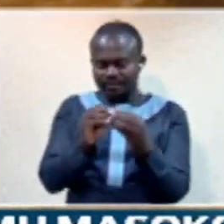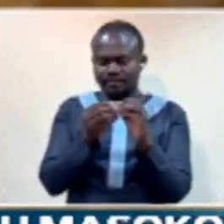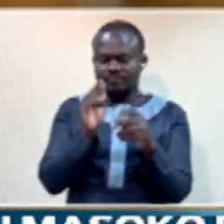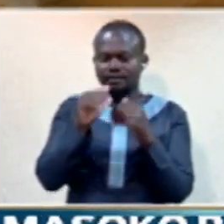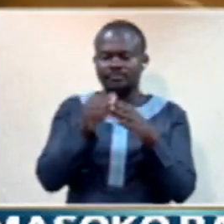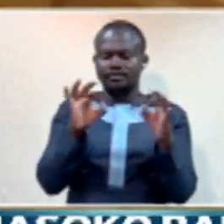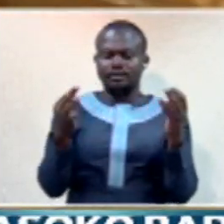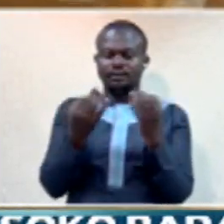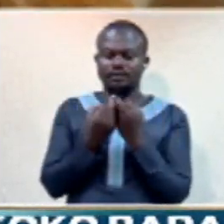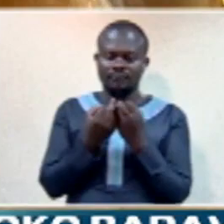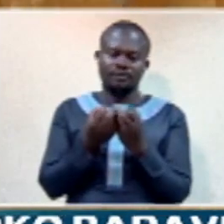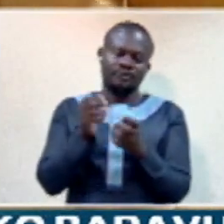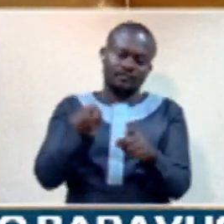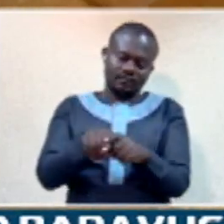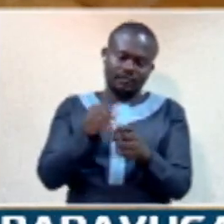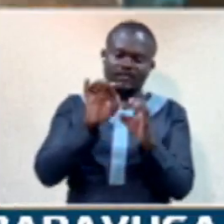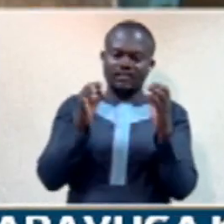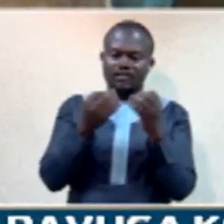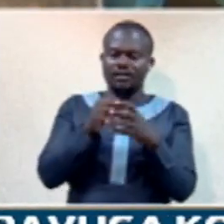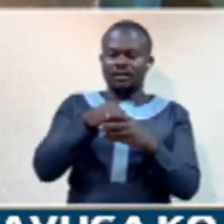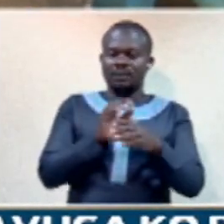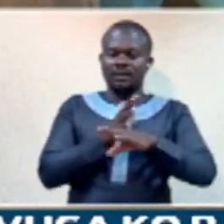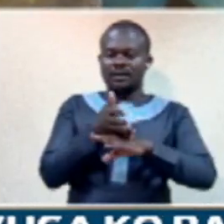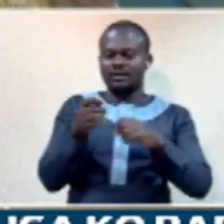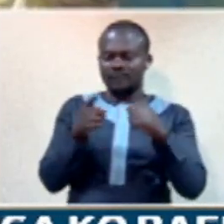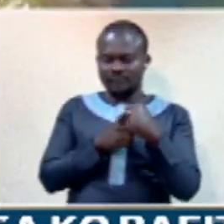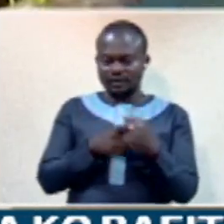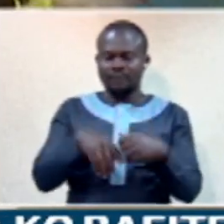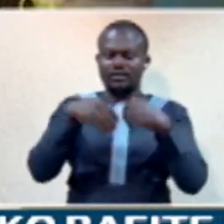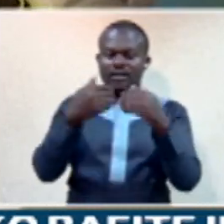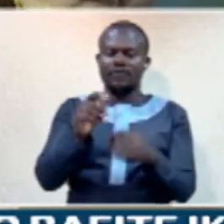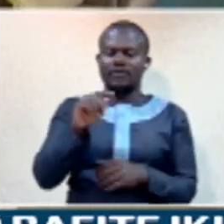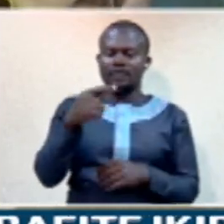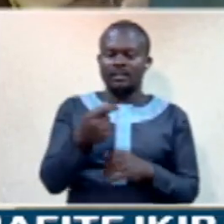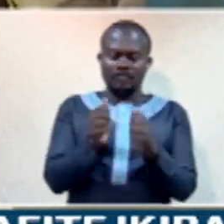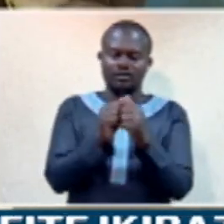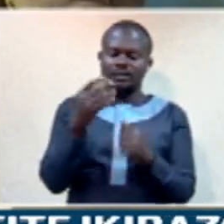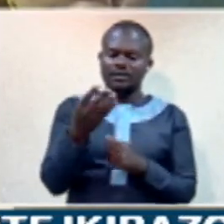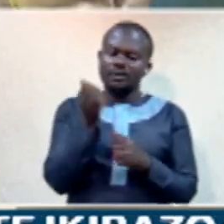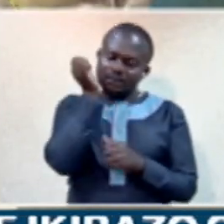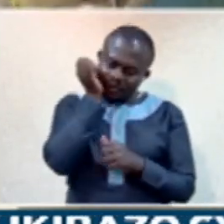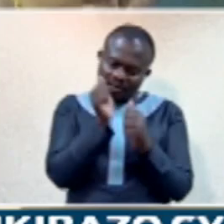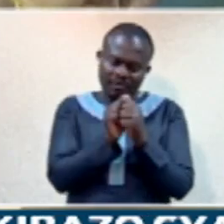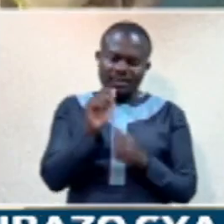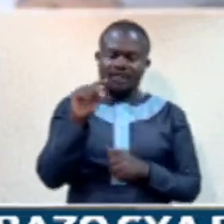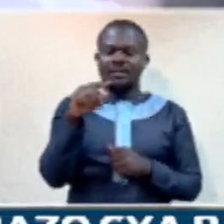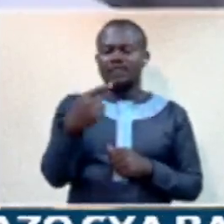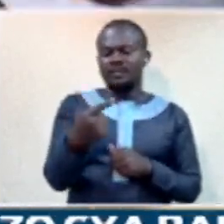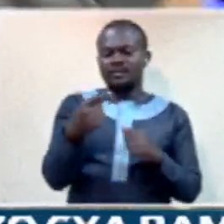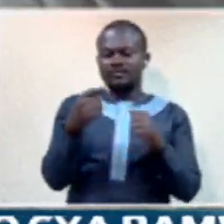w'abagize umuryango aho nk'umuryango ugizwe n'abantu barenga batandatu bahawe ibiro 14 by'ibishyimbo n'ibiro 25